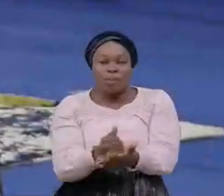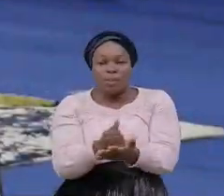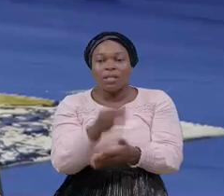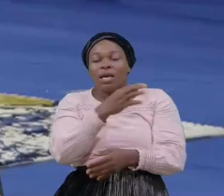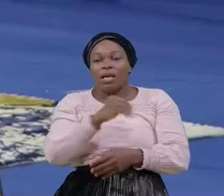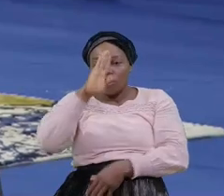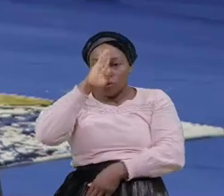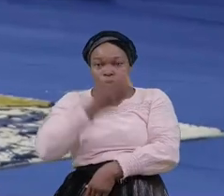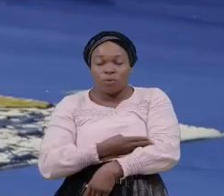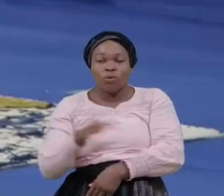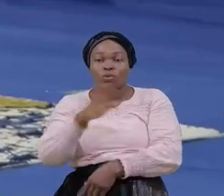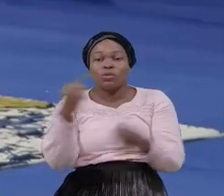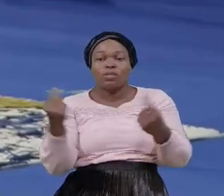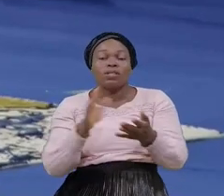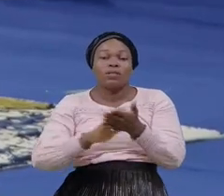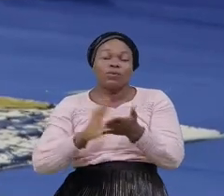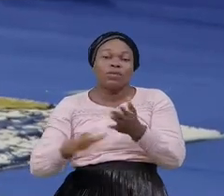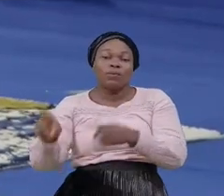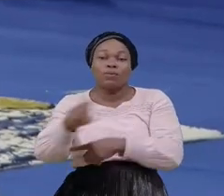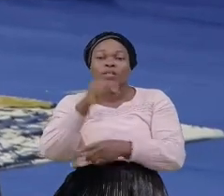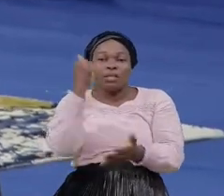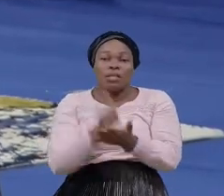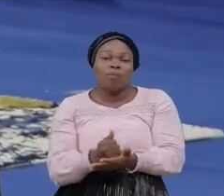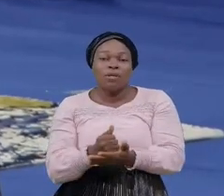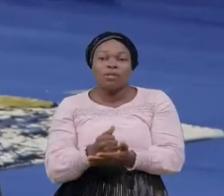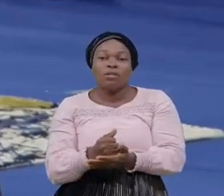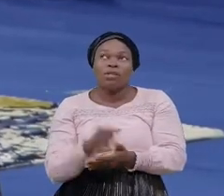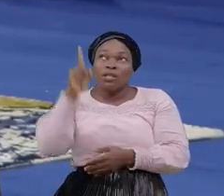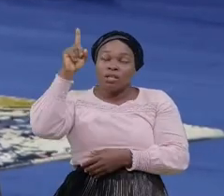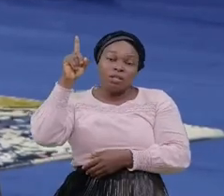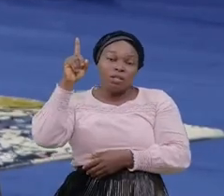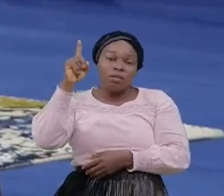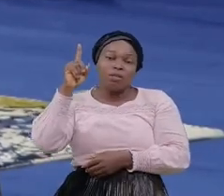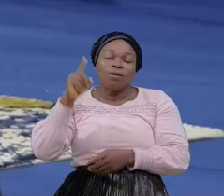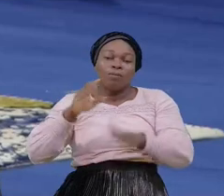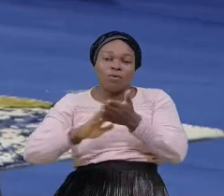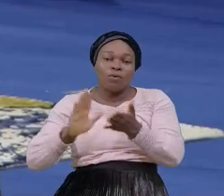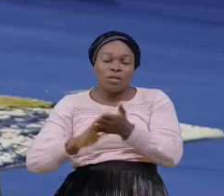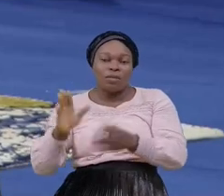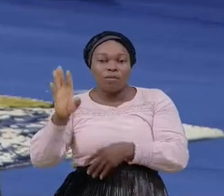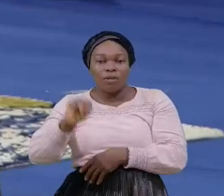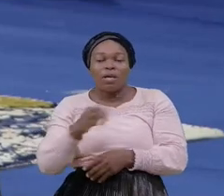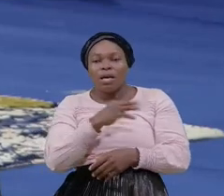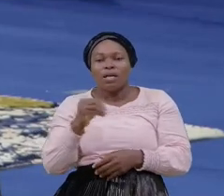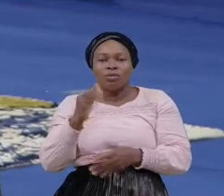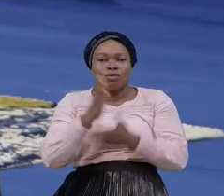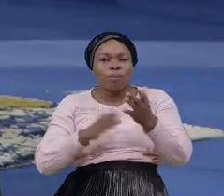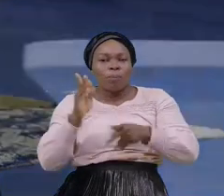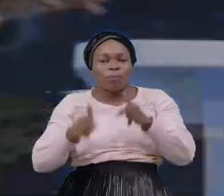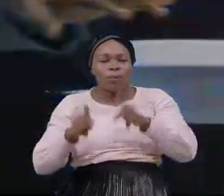fils, tes péchés sont pardonnés. Il était pardonné et certains se